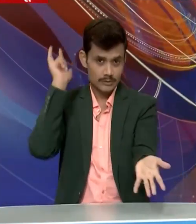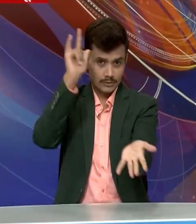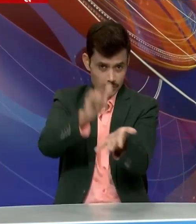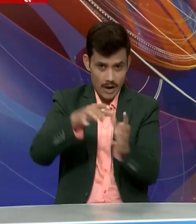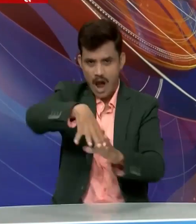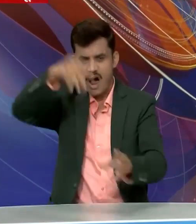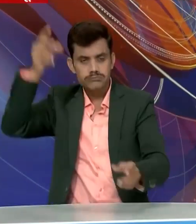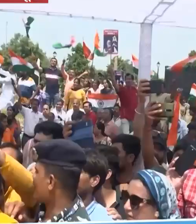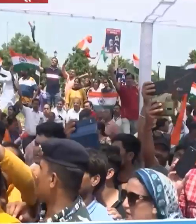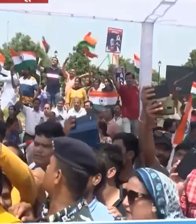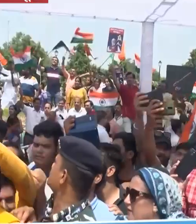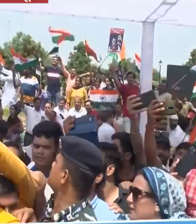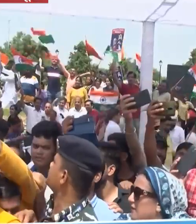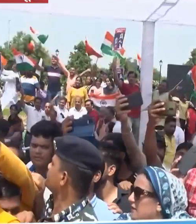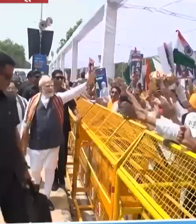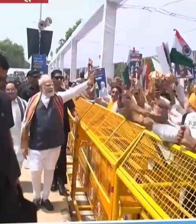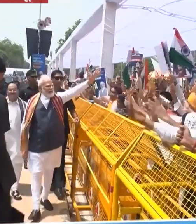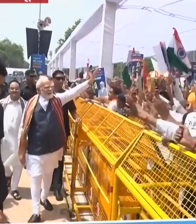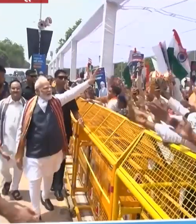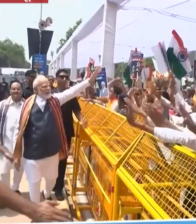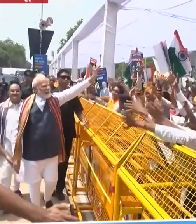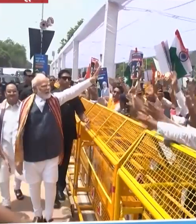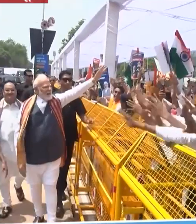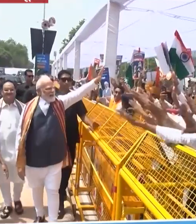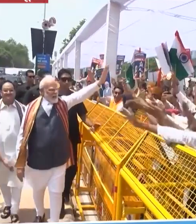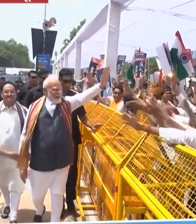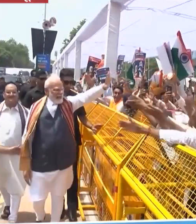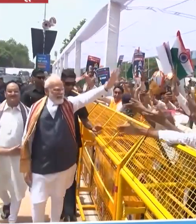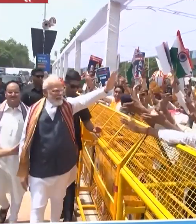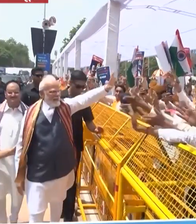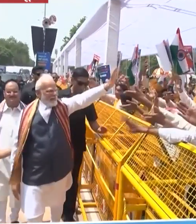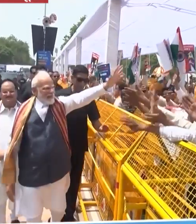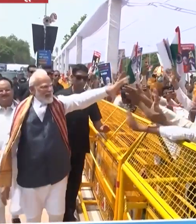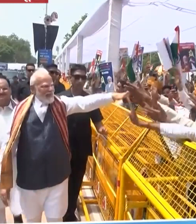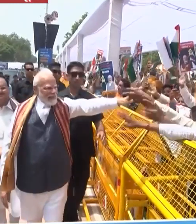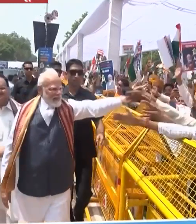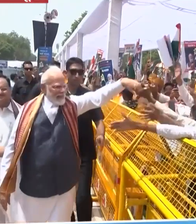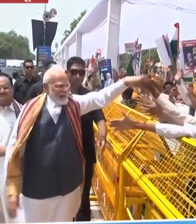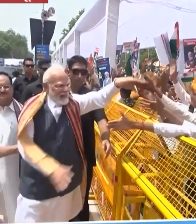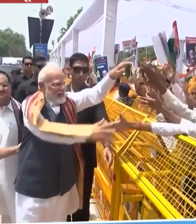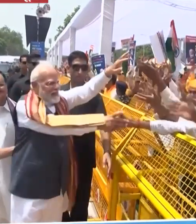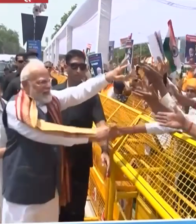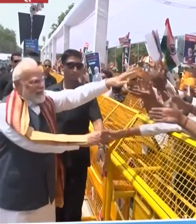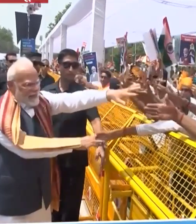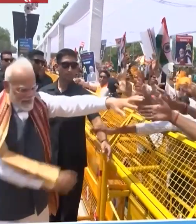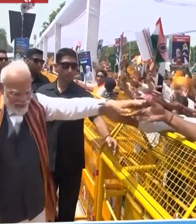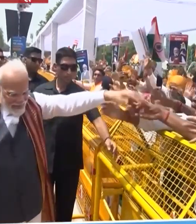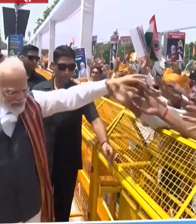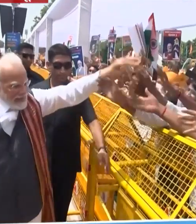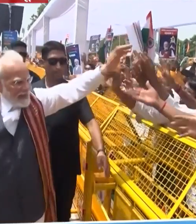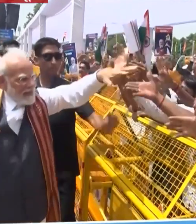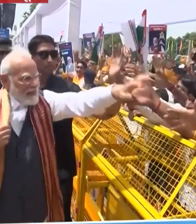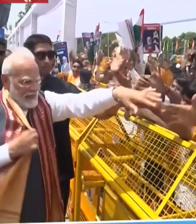बाहर उमड़ पड़े। लोगों ने भारत माता की जय और मोदी मोदी के नारे लगाए। प्रधानमंत्री ने लोगों